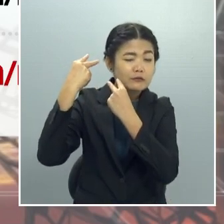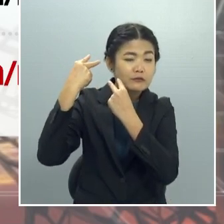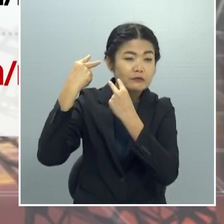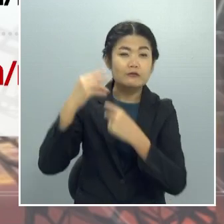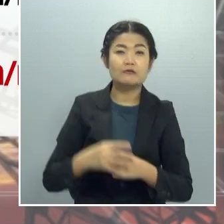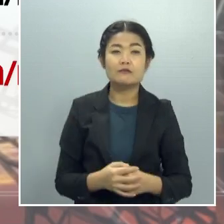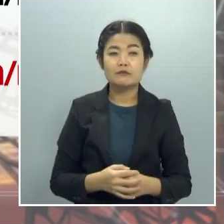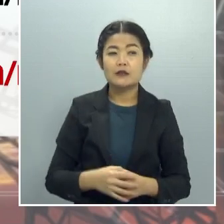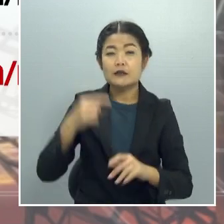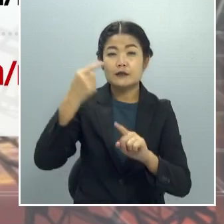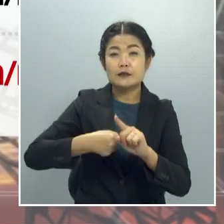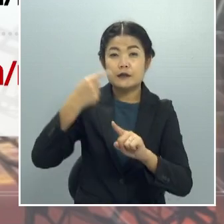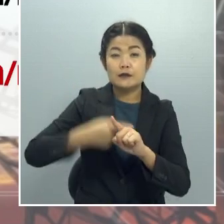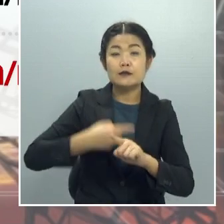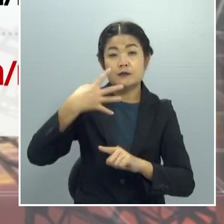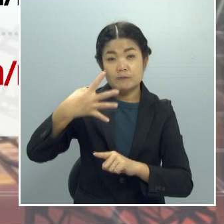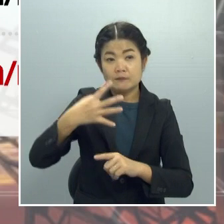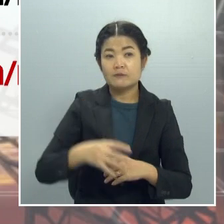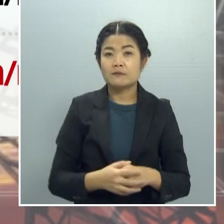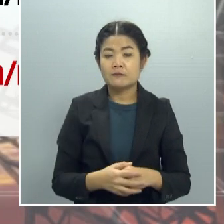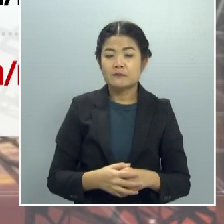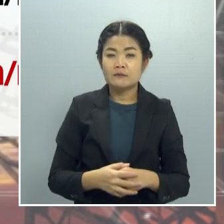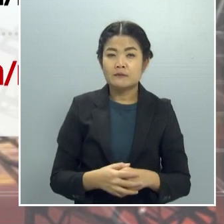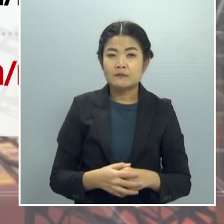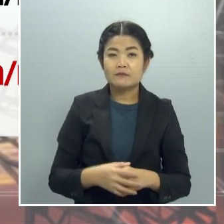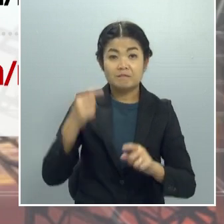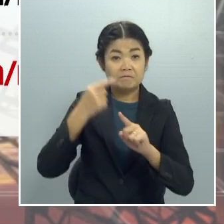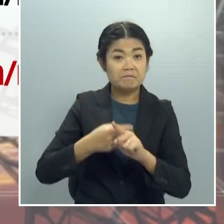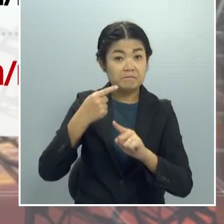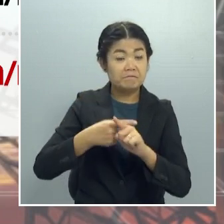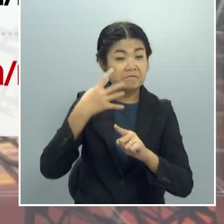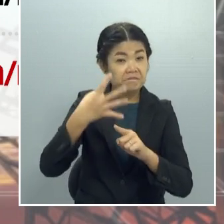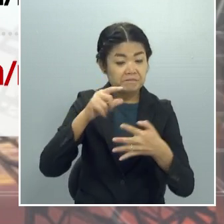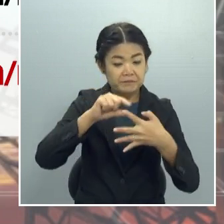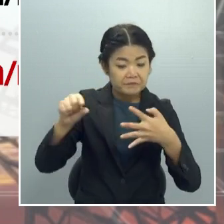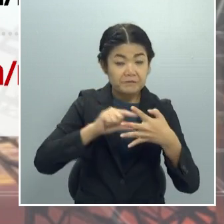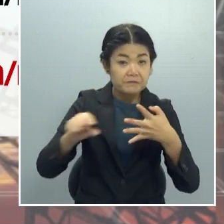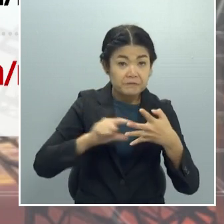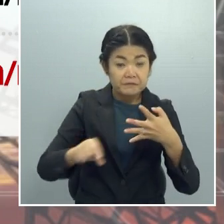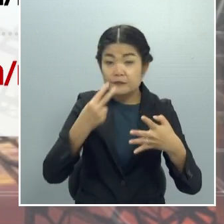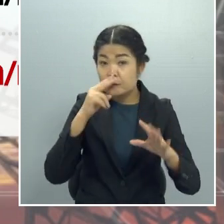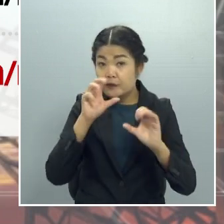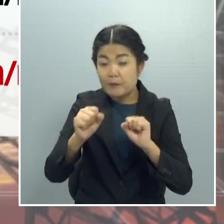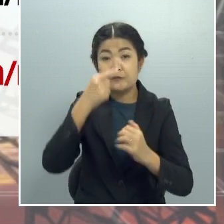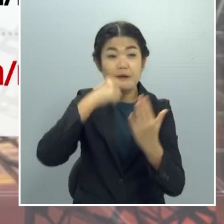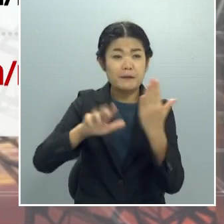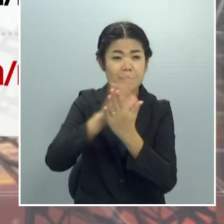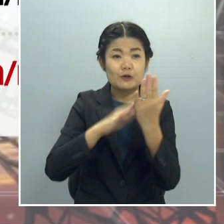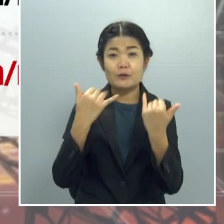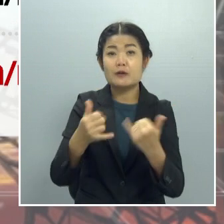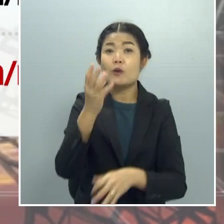ที่เขาคิด 4เดือนเค้ามาคิดเป็นไตรมาส 4งวดที่ผ่านมาท่านผู้ชมดูเถอะประเทศไทยปัจจุบันเท่าไหร่นะ